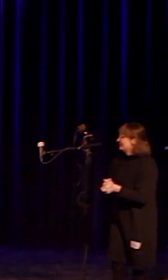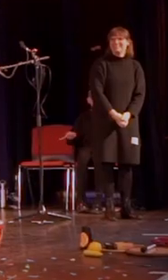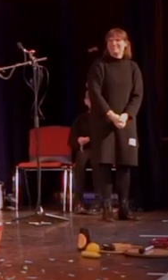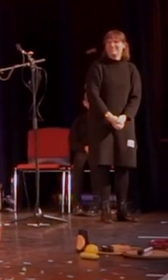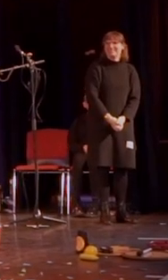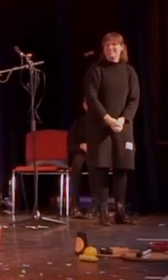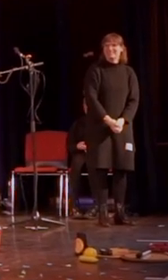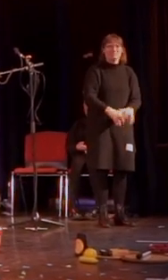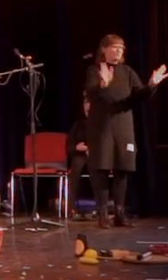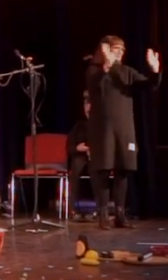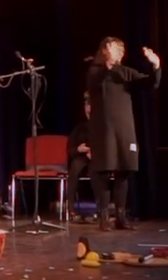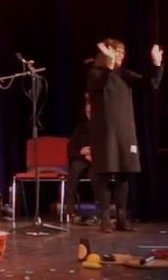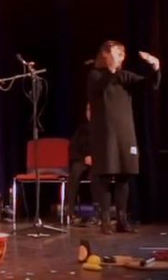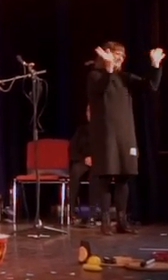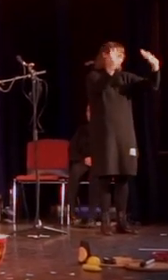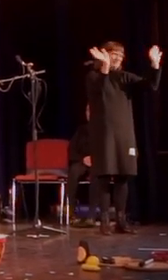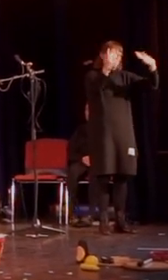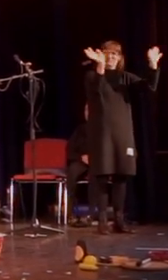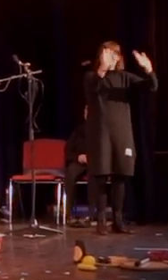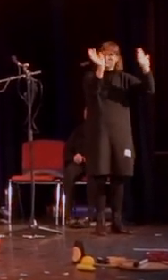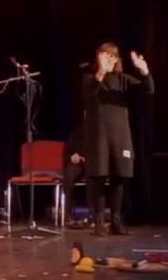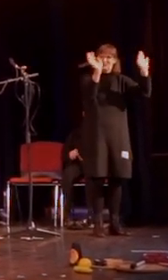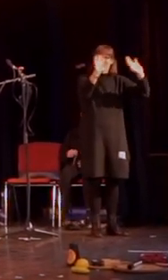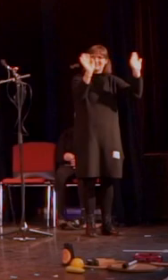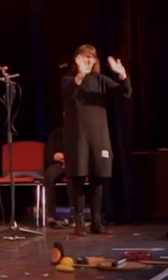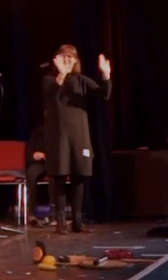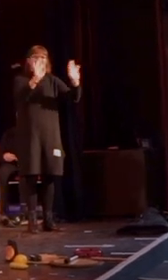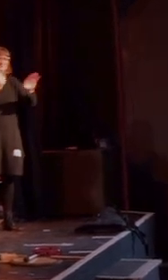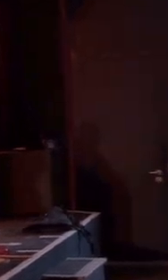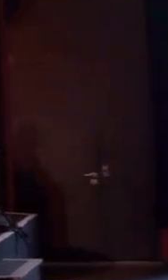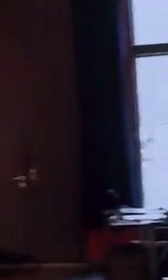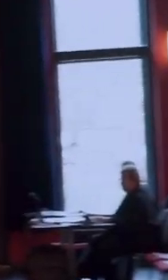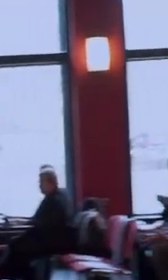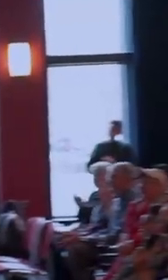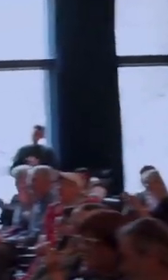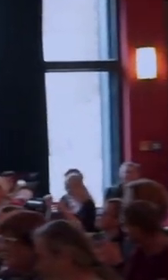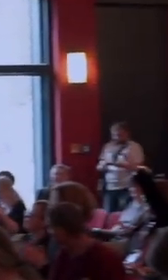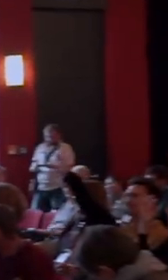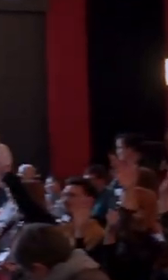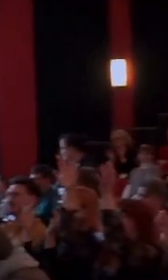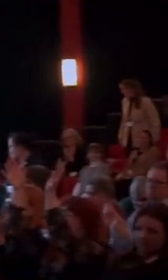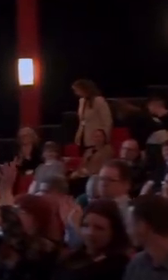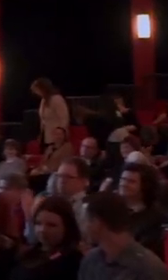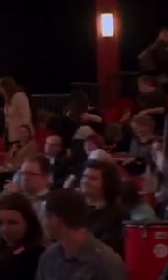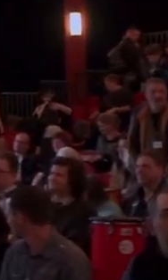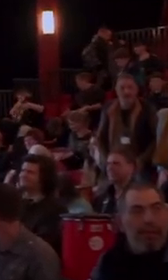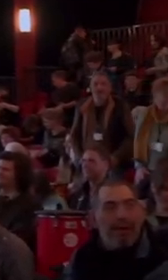Tschüss! Tschüss! Tschüss! Jetzt gibt's Essen! Guten Appetit!